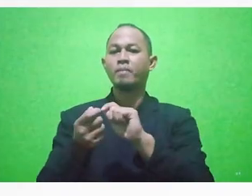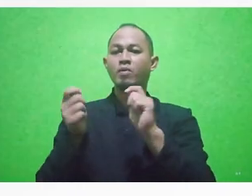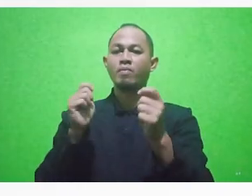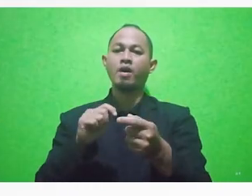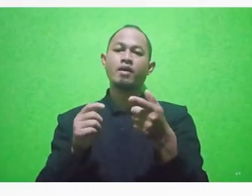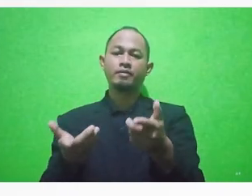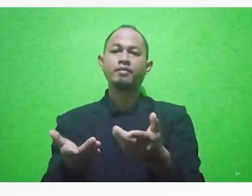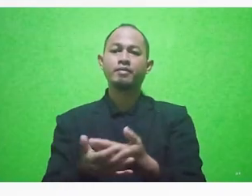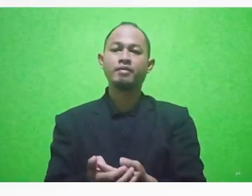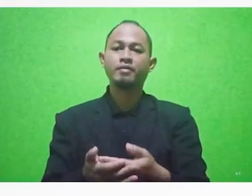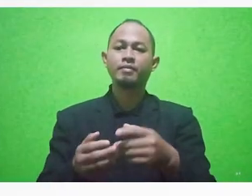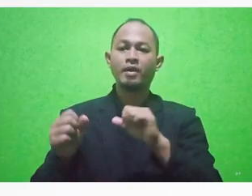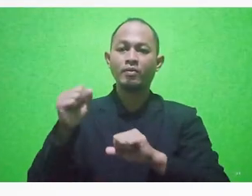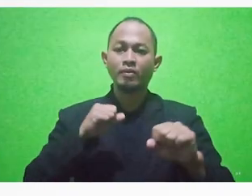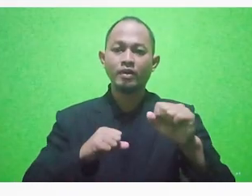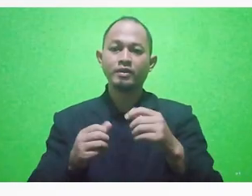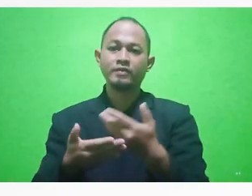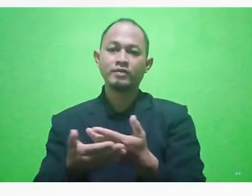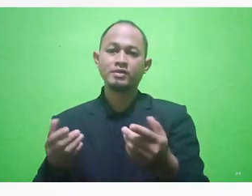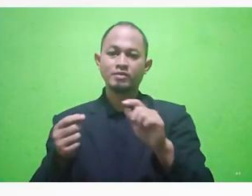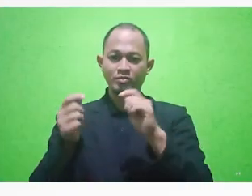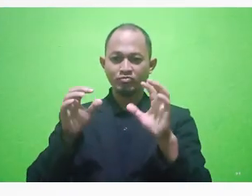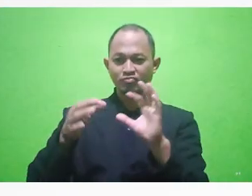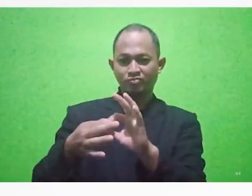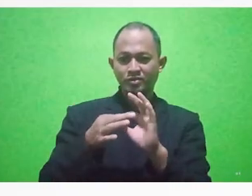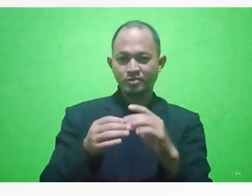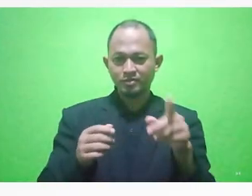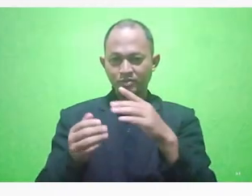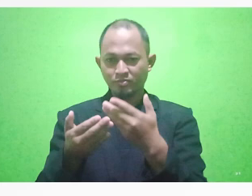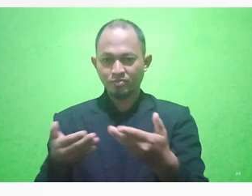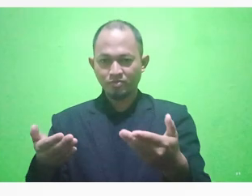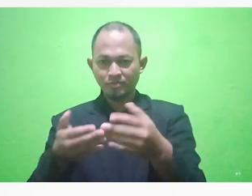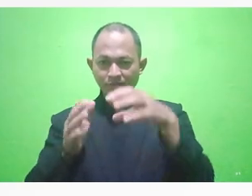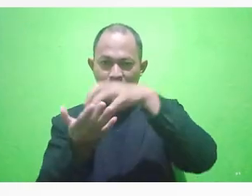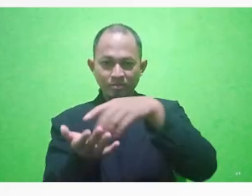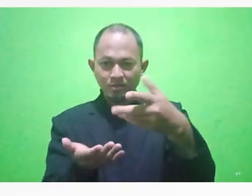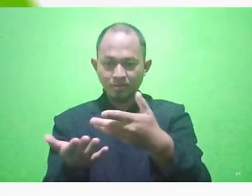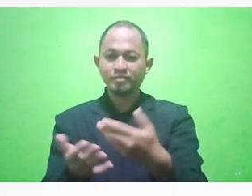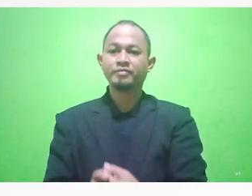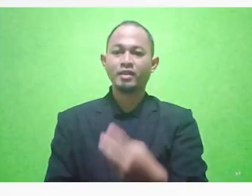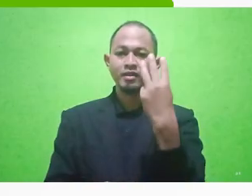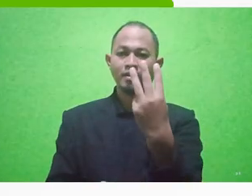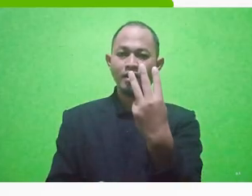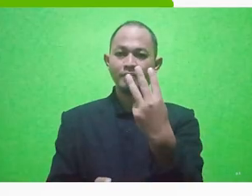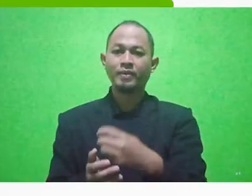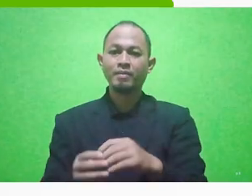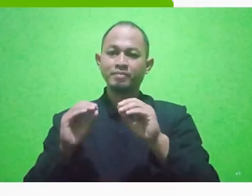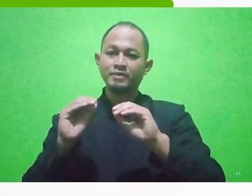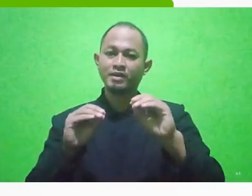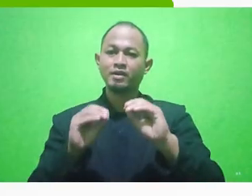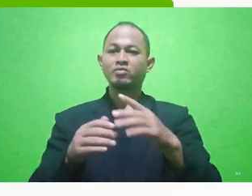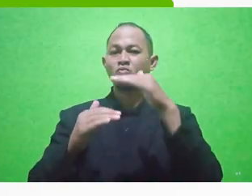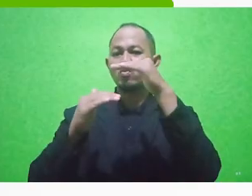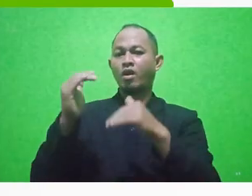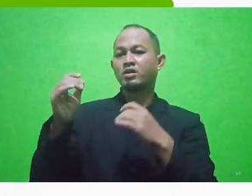iklim, melakukan adaptasi dan mitigasi perubahan iklim berbasis sumber daya setempat. Pilar ketiga, pendidikan